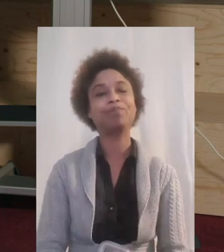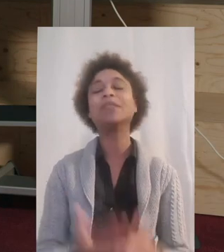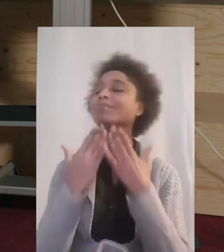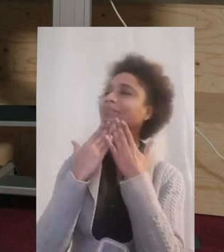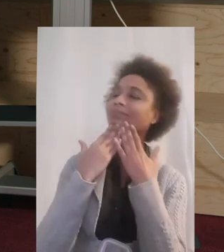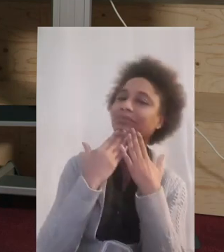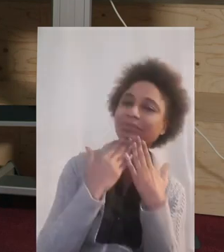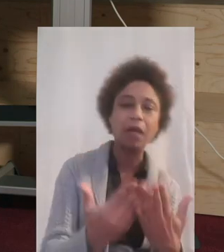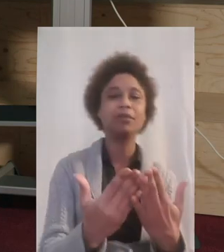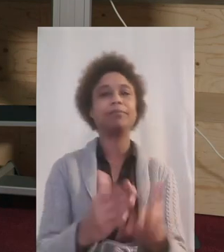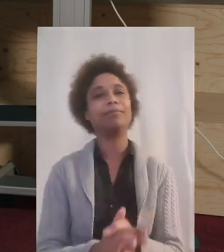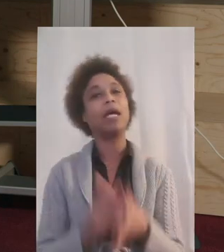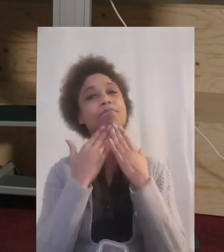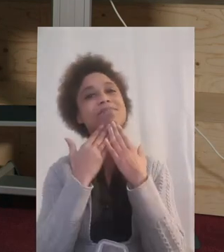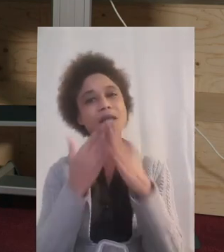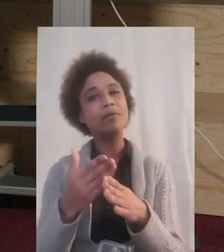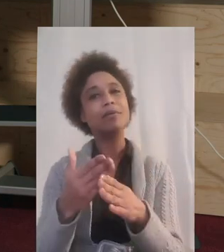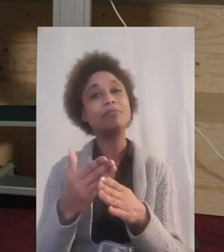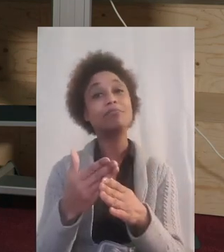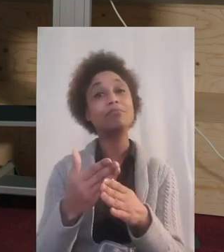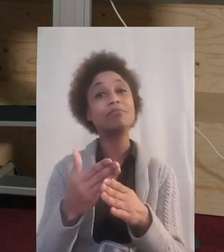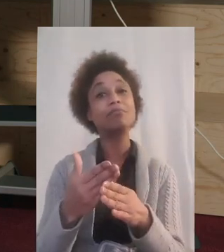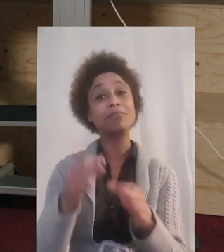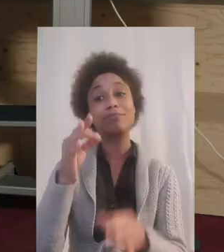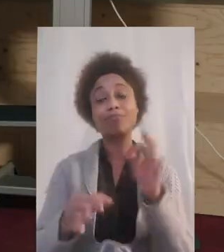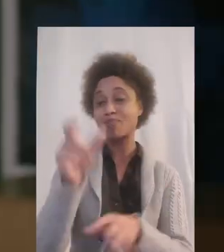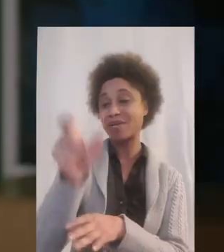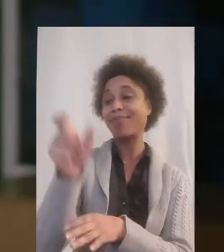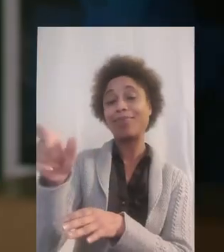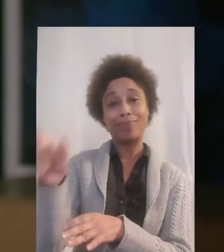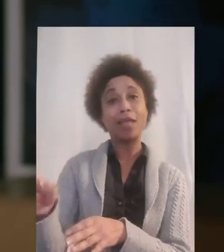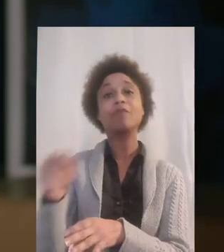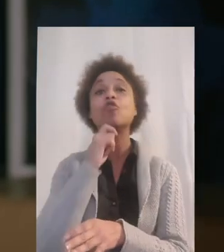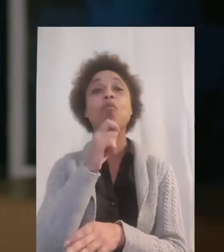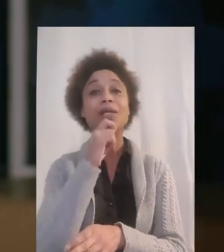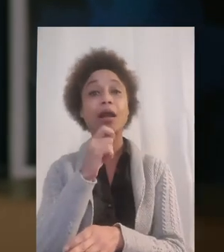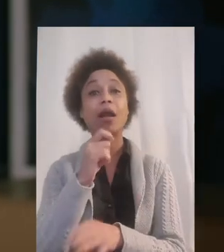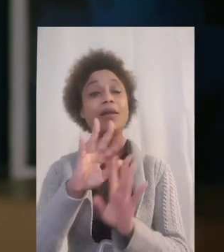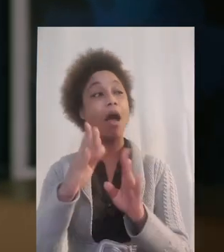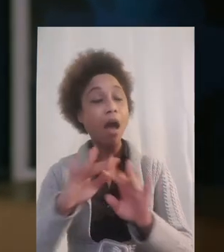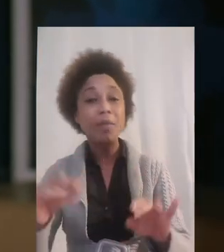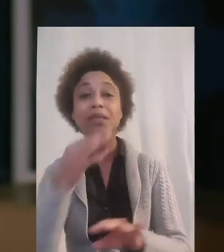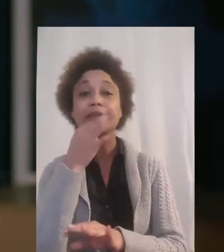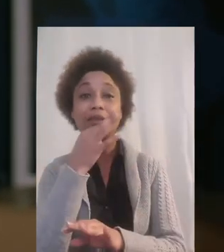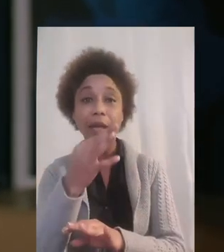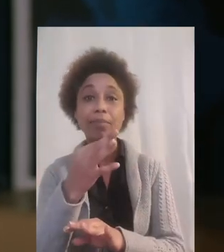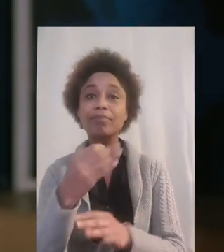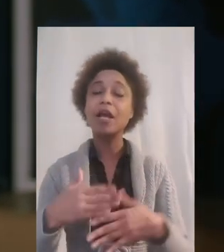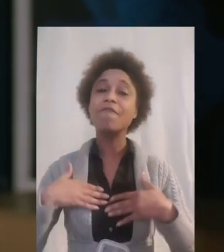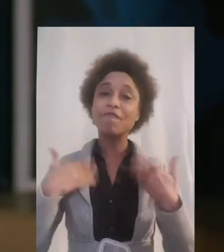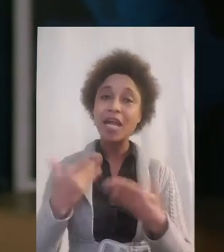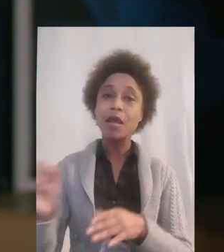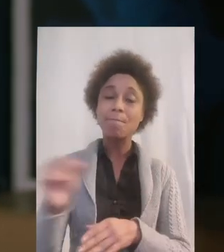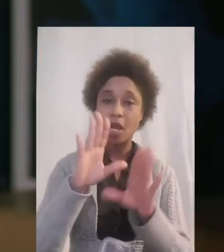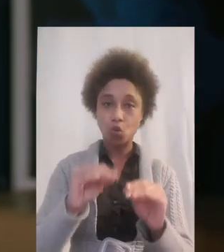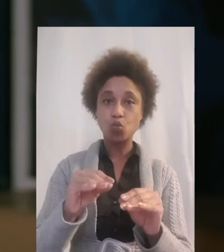dank. Dan bedank ik alle panelleden voor hun inbreng en tips aan ons allemaal. Heel fijn dat jullie mee wilden